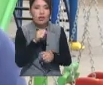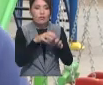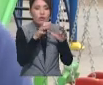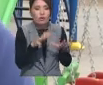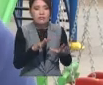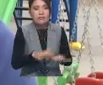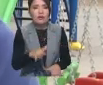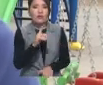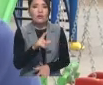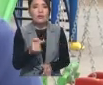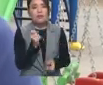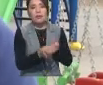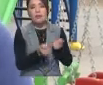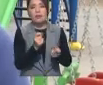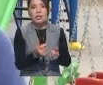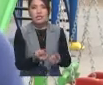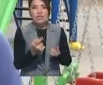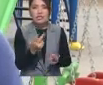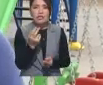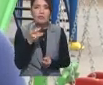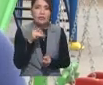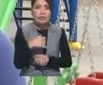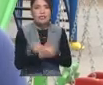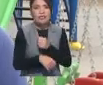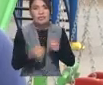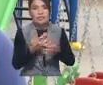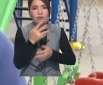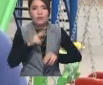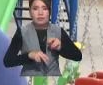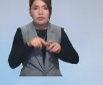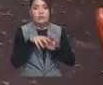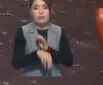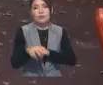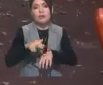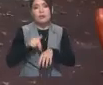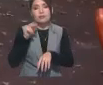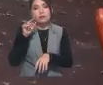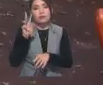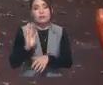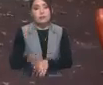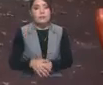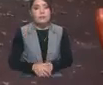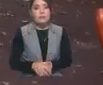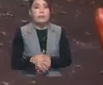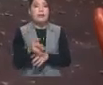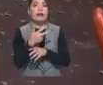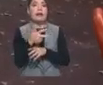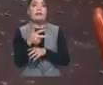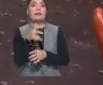площадках люди будут оставлять крупногабаритный и строительный мусор, полиция будет принимать меры. Камеру, наверное, поставили